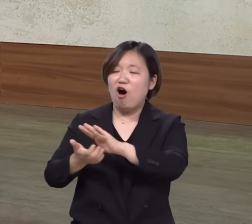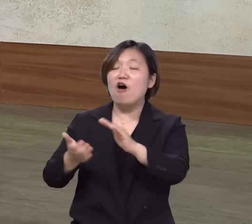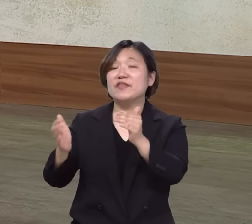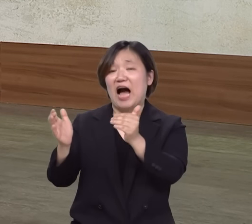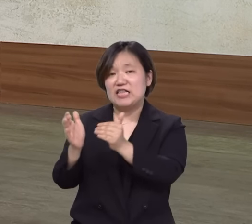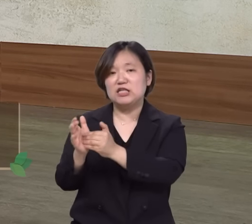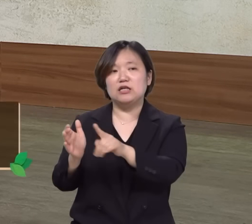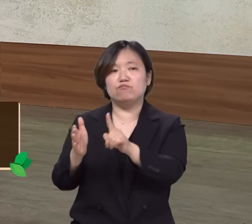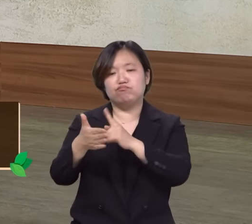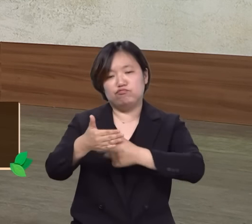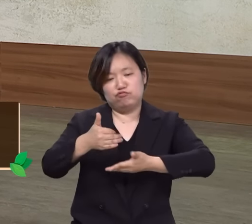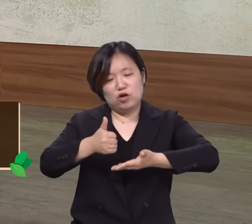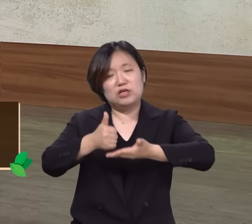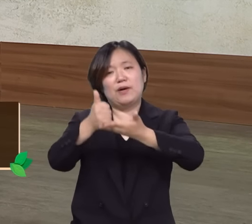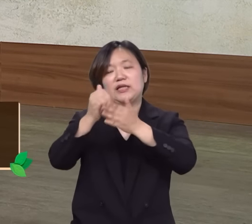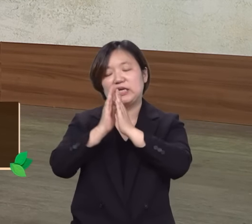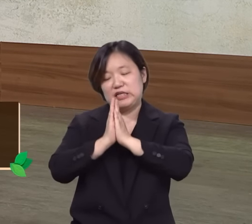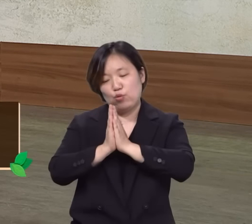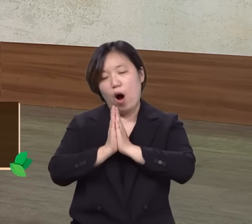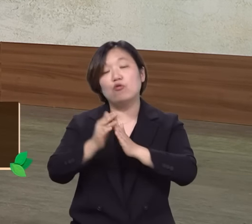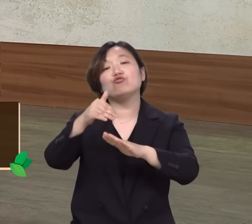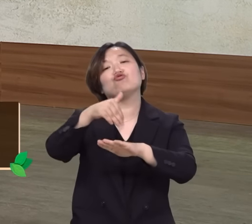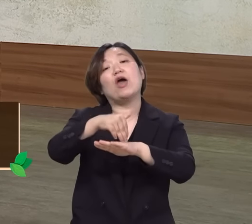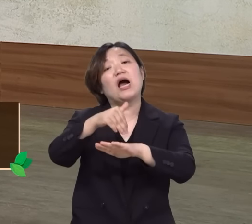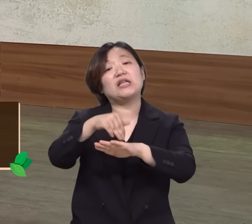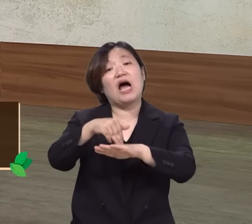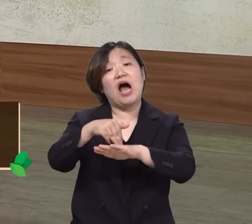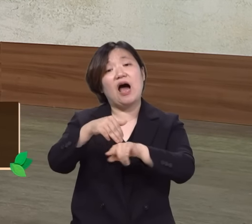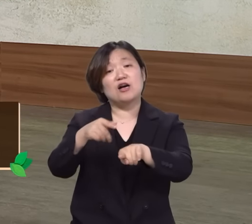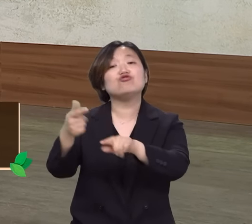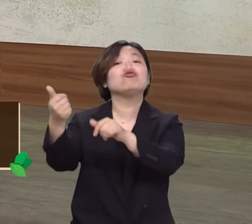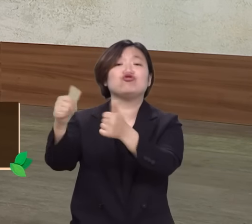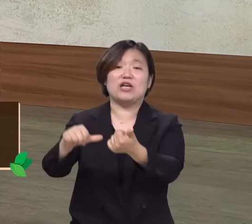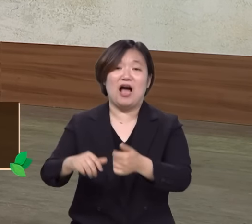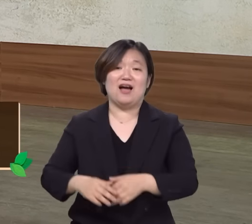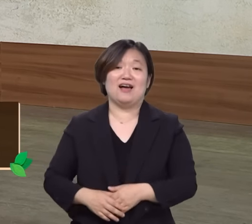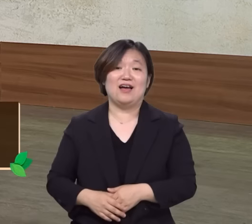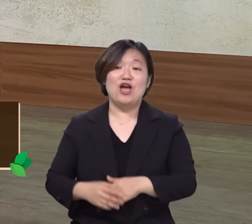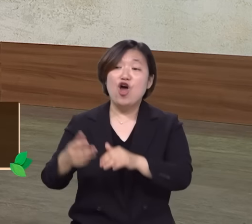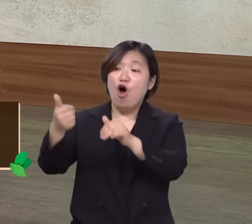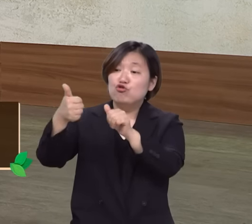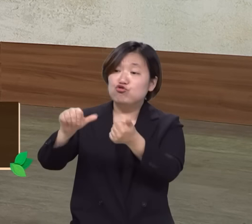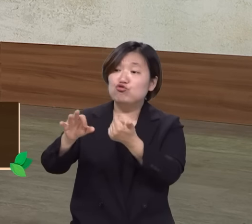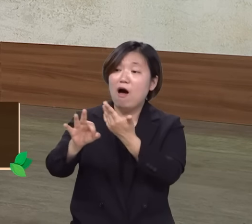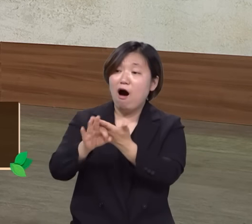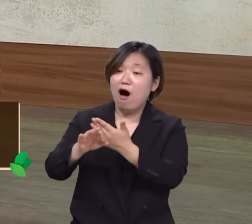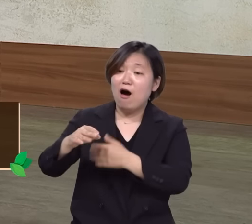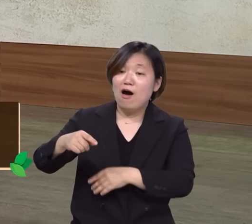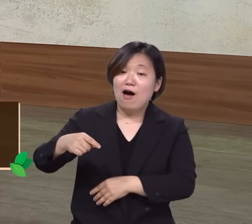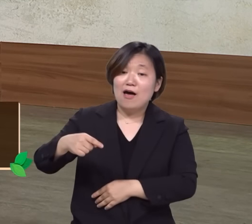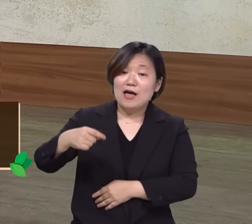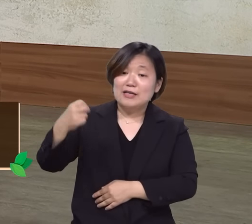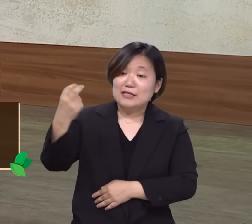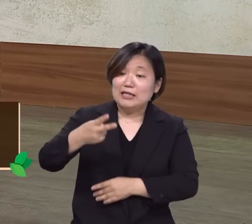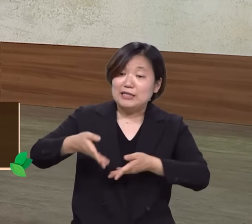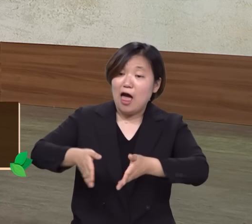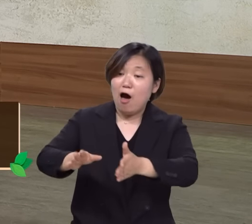수행하다 죽자 수행하다가 죽으면까지 거 다음 생에 또 사람몸 받아서 수행하면